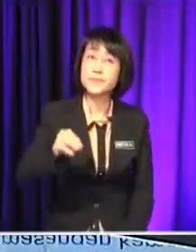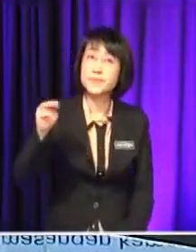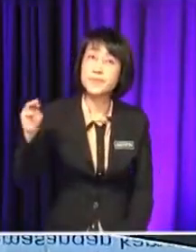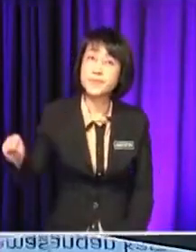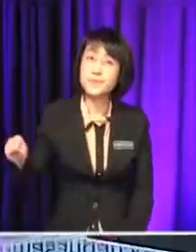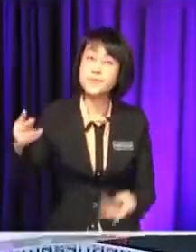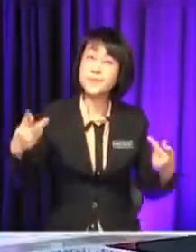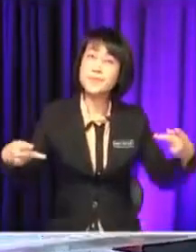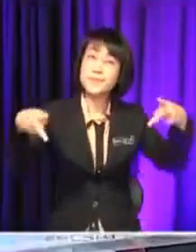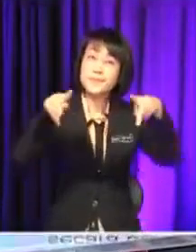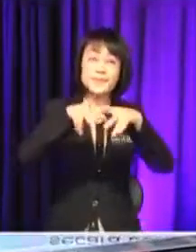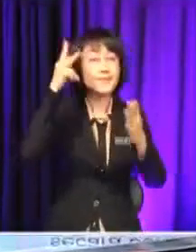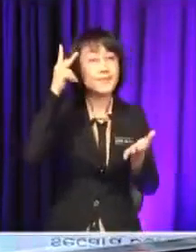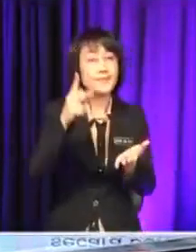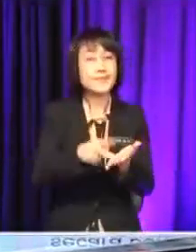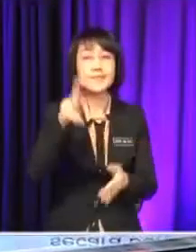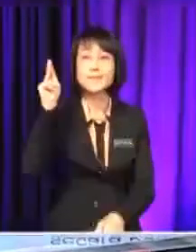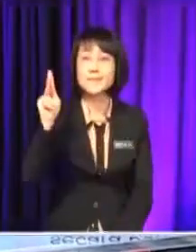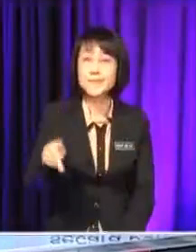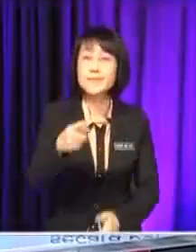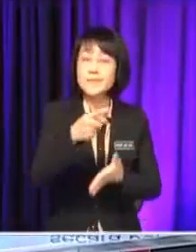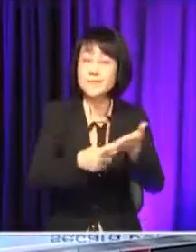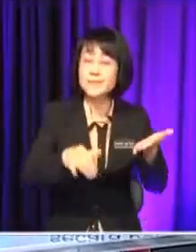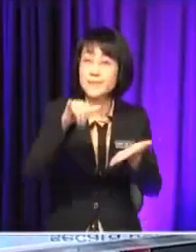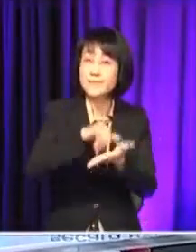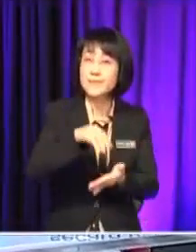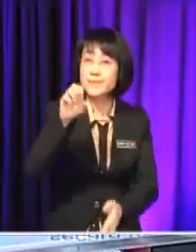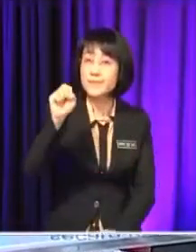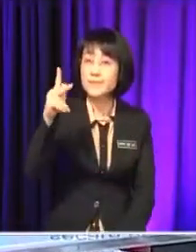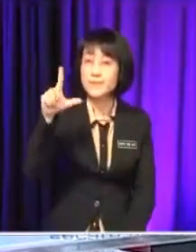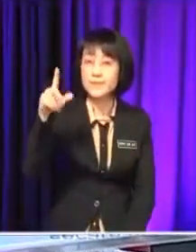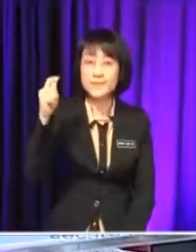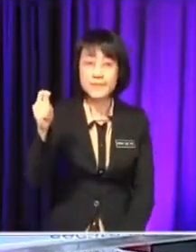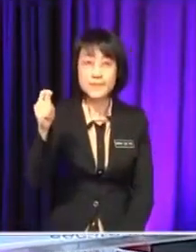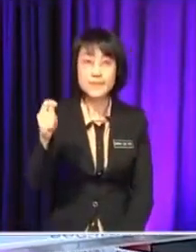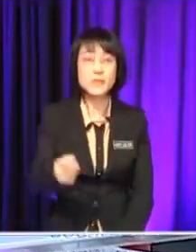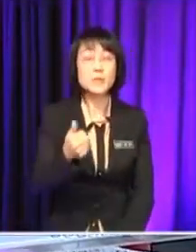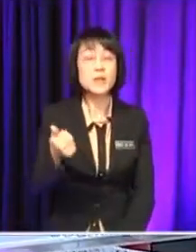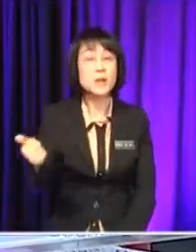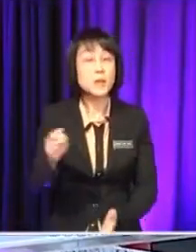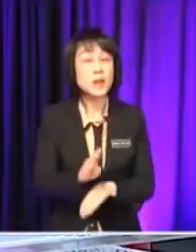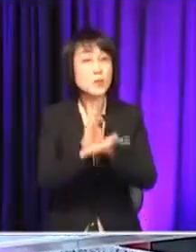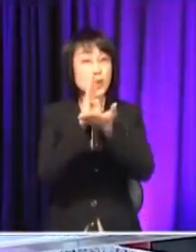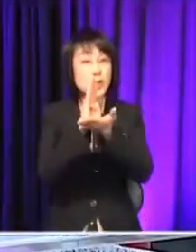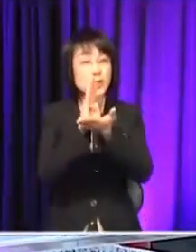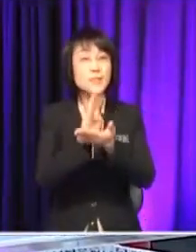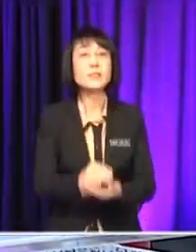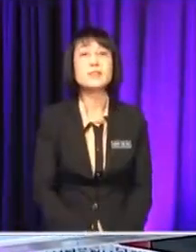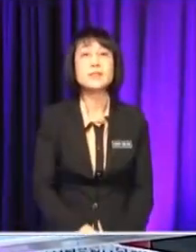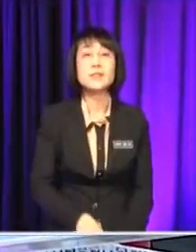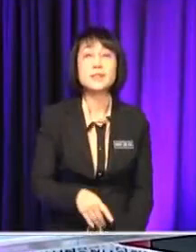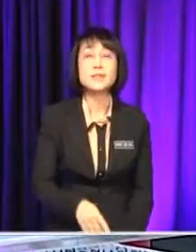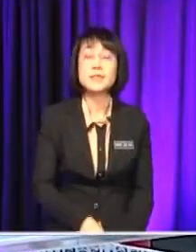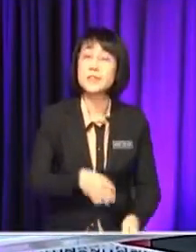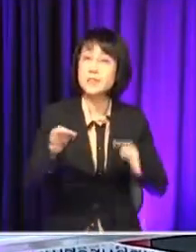murid-murid peluk mengenal pasti Apa itu sqlt terutama peralatan bantuan perkakasan yang yang telah diterangkan